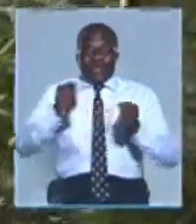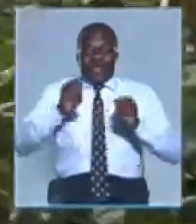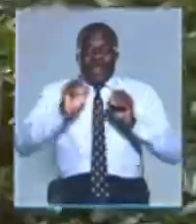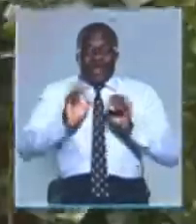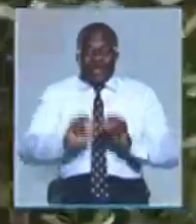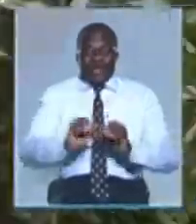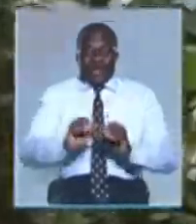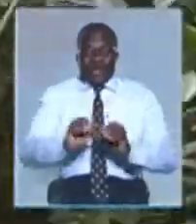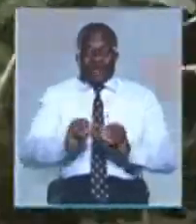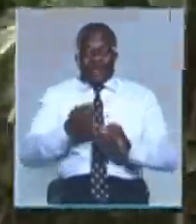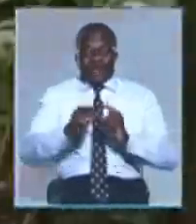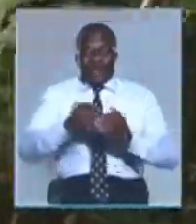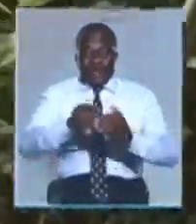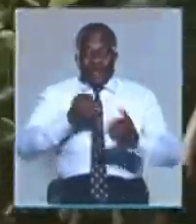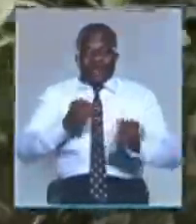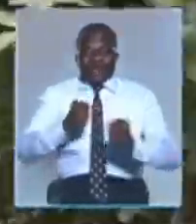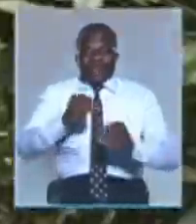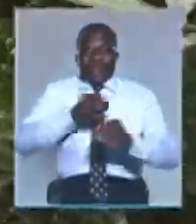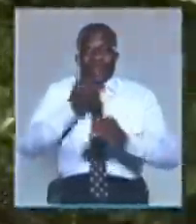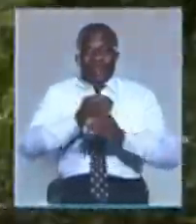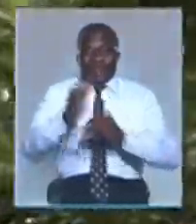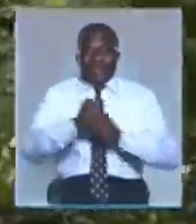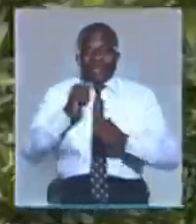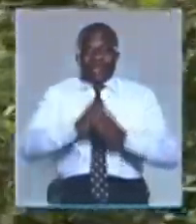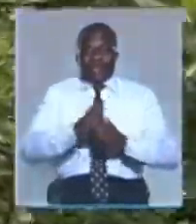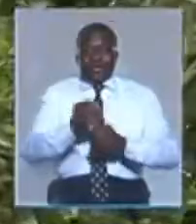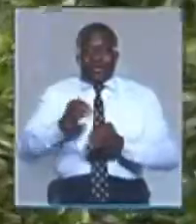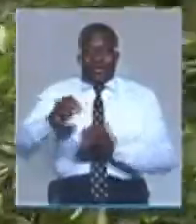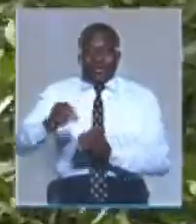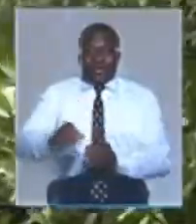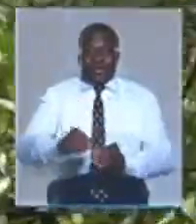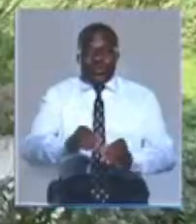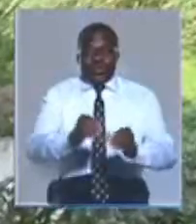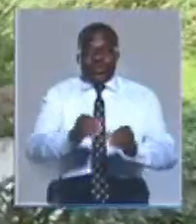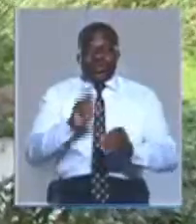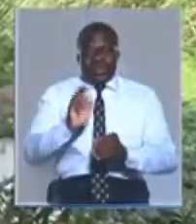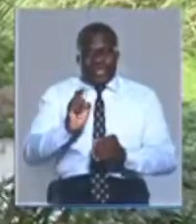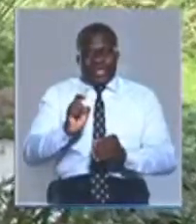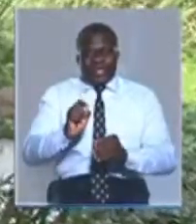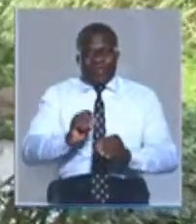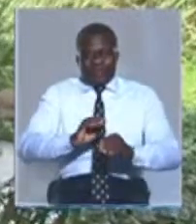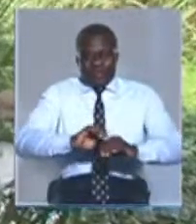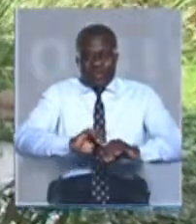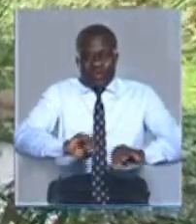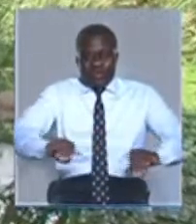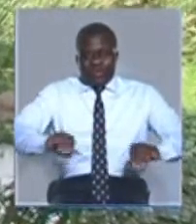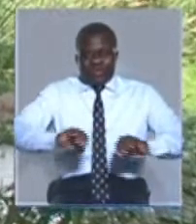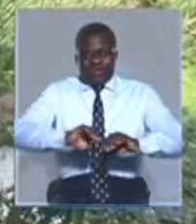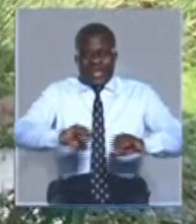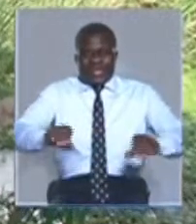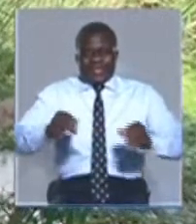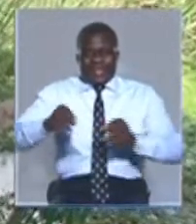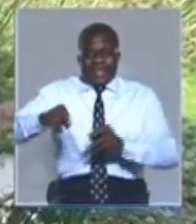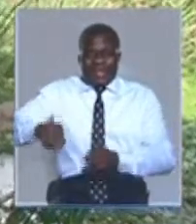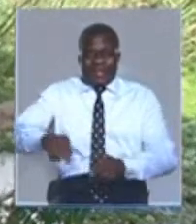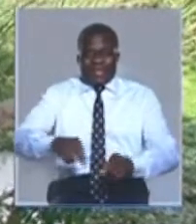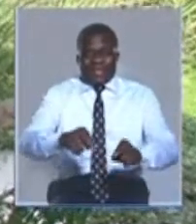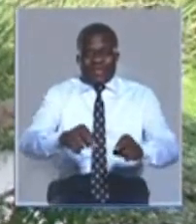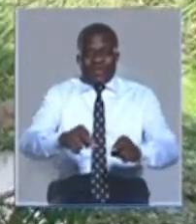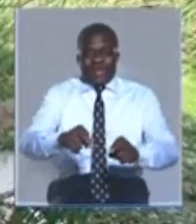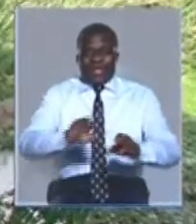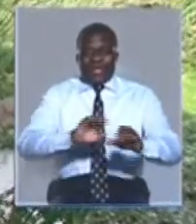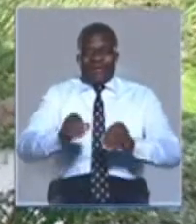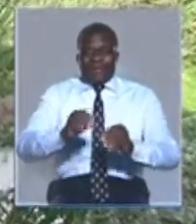Okoué. Mais avant la concrétisation de ce parcours fluvial, il faut baliser toute la trajectoire, faire